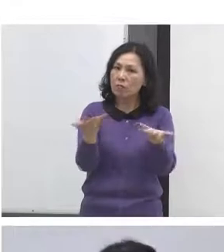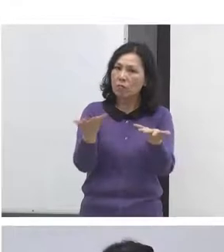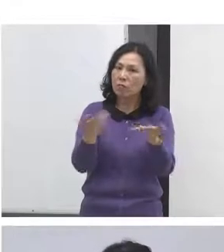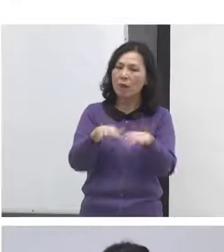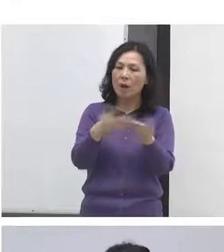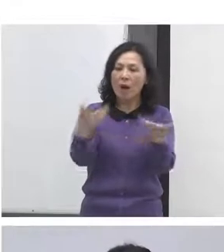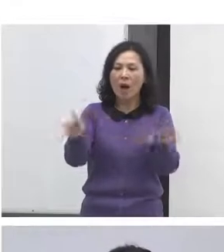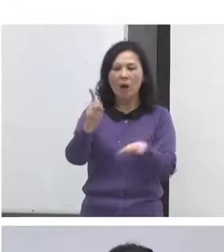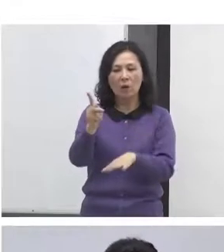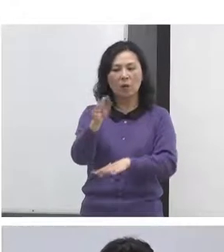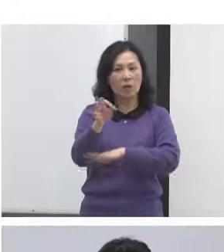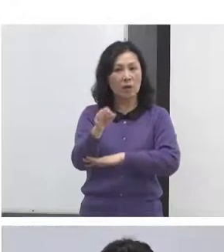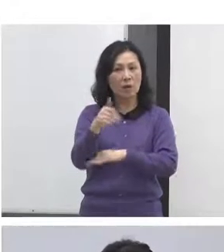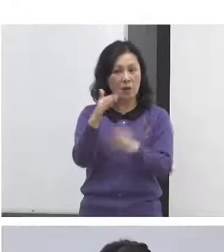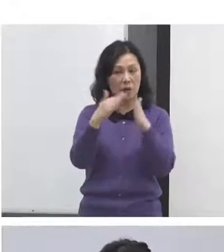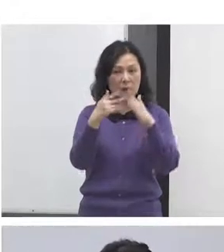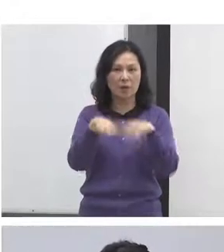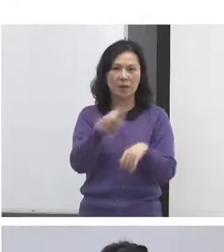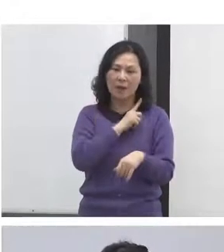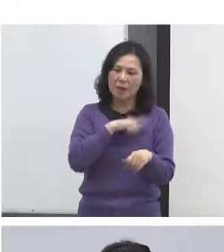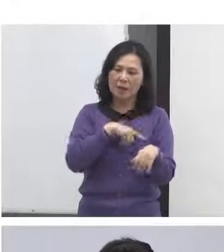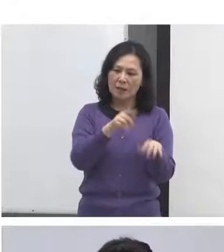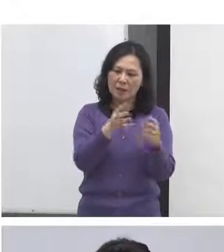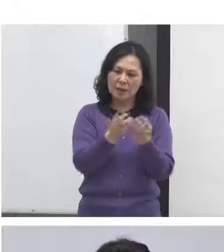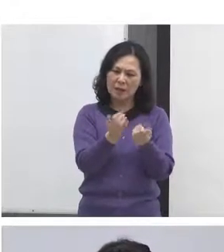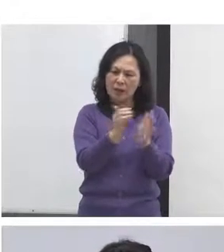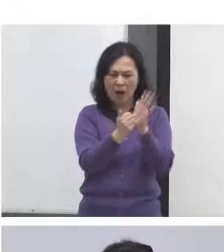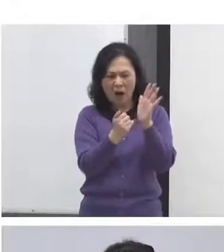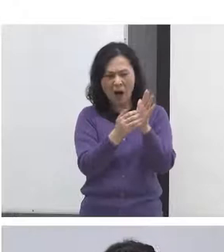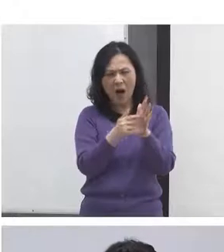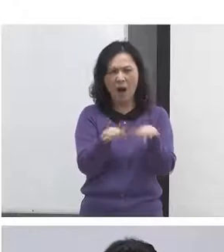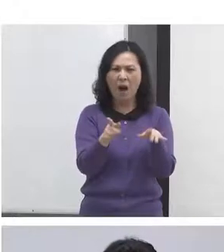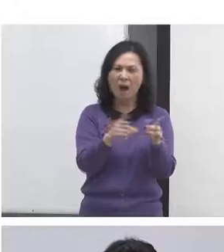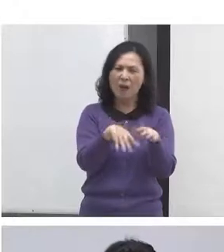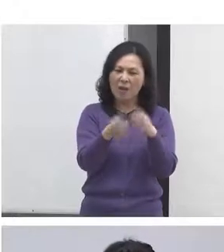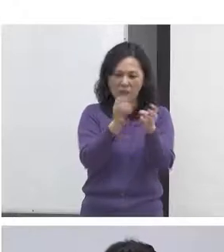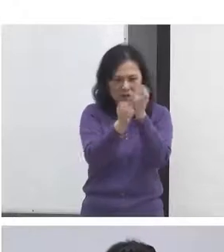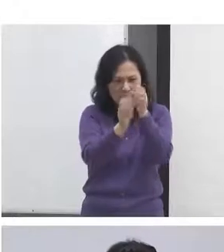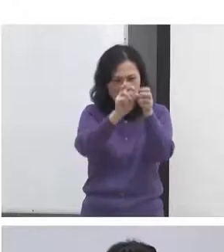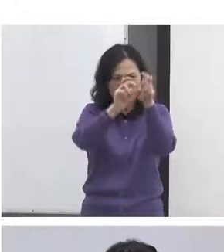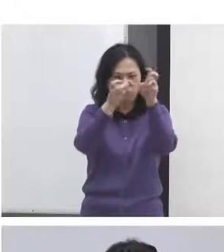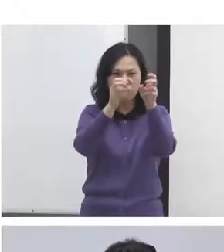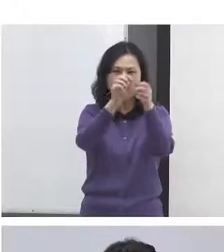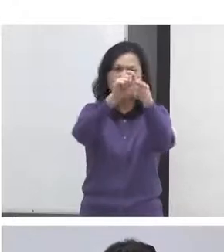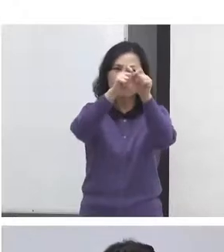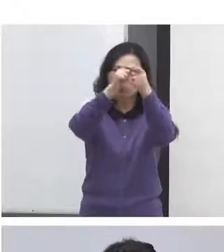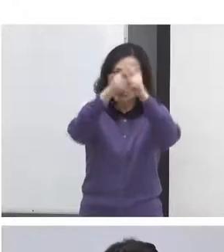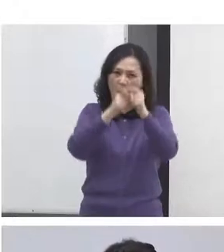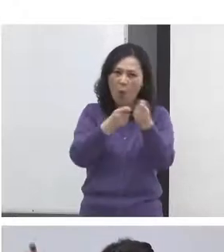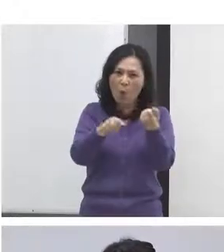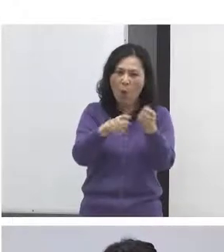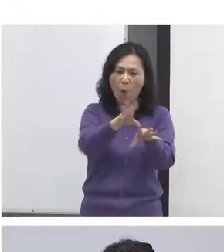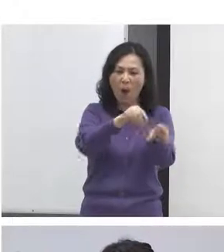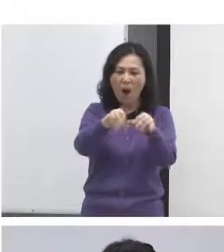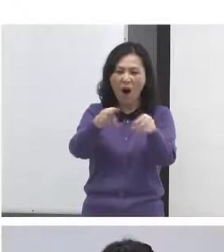学家有手上有自己分析不完的资料，那自己分析不完怎么办呢？就丢出来，然后把那